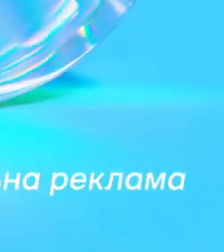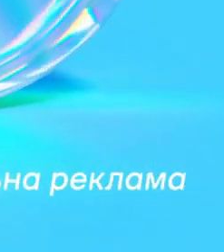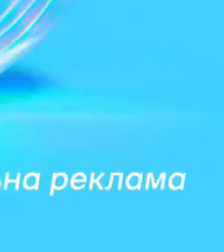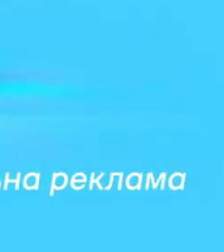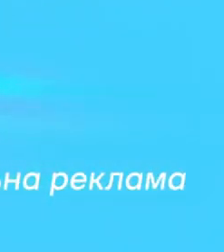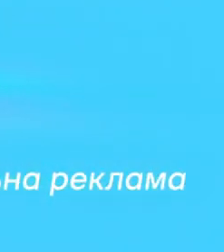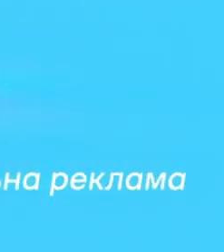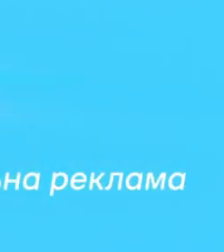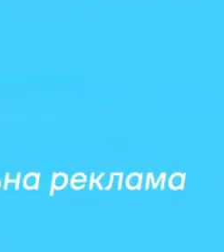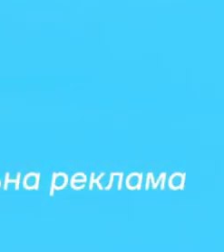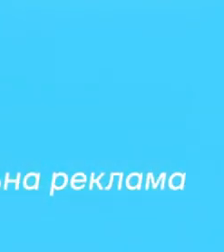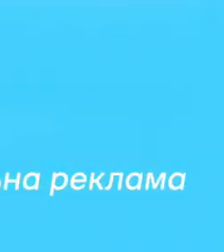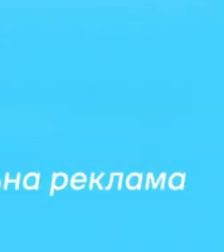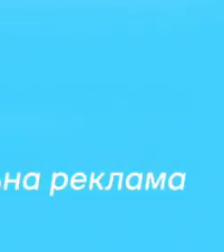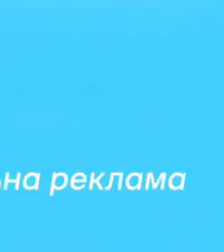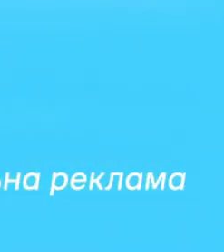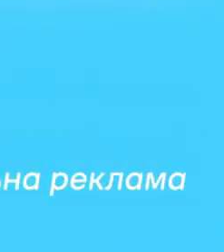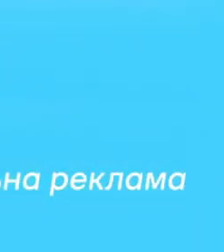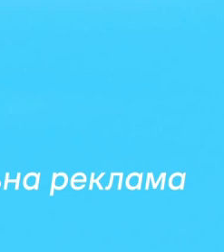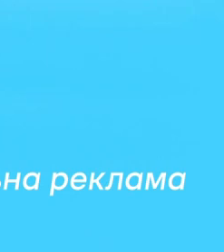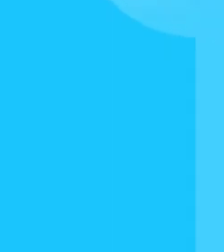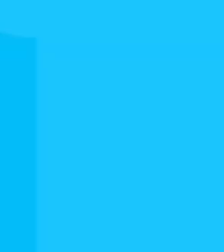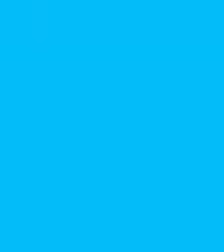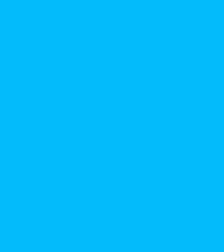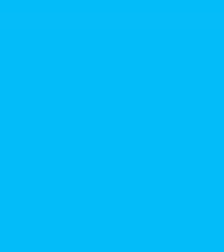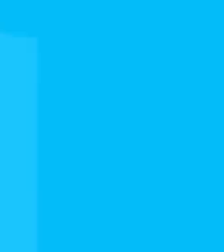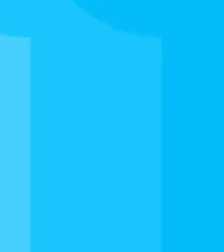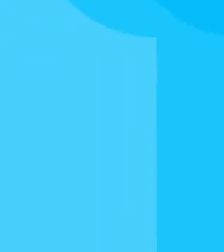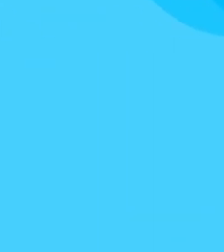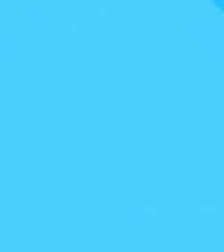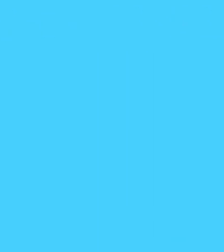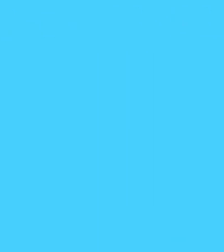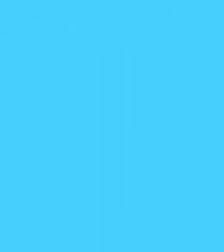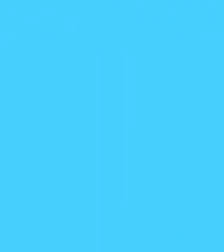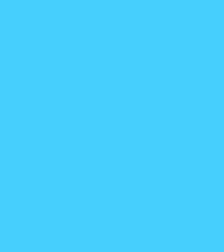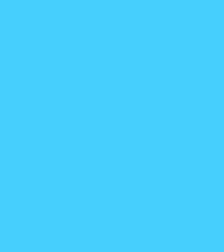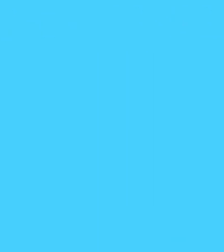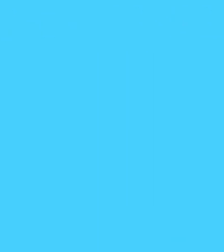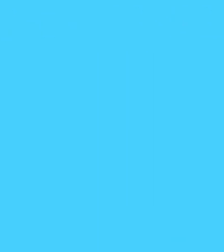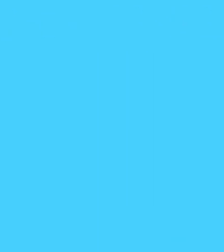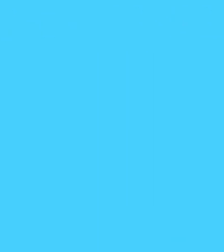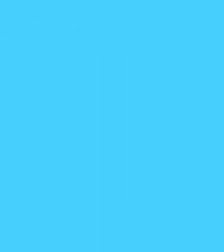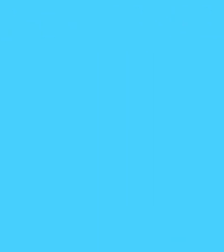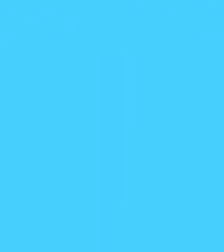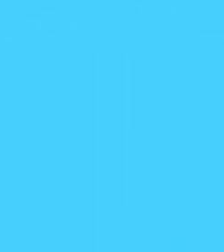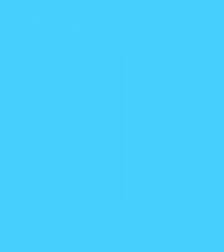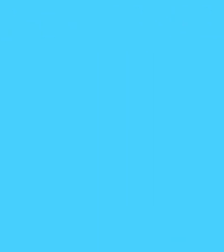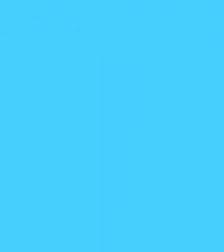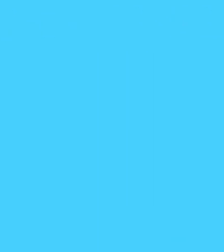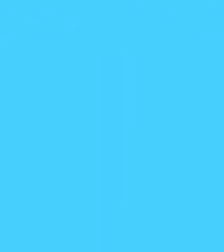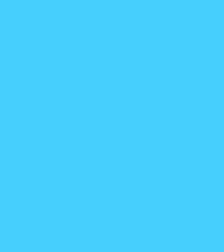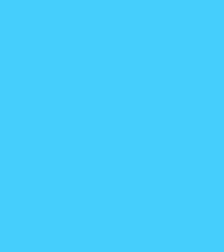Чи Час дізнатися найважливіші спортивні